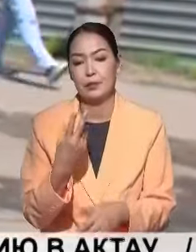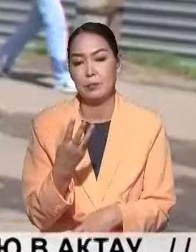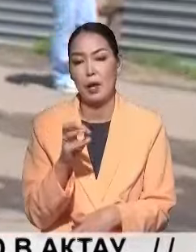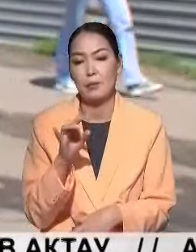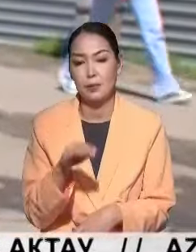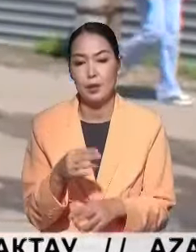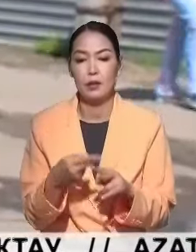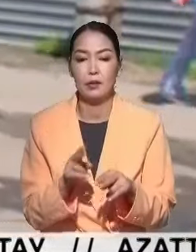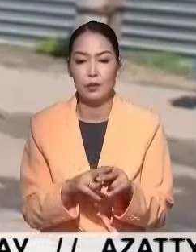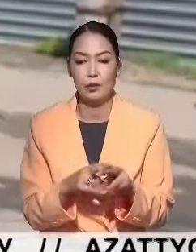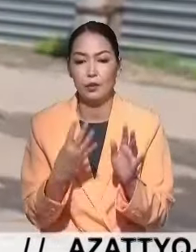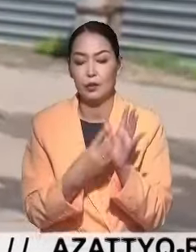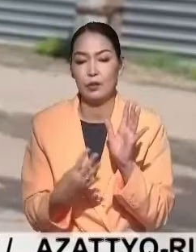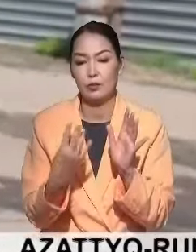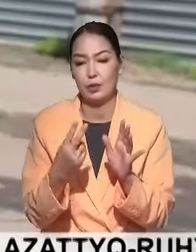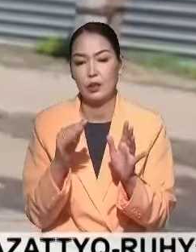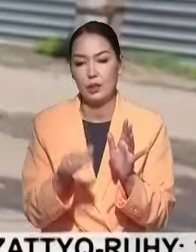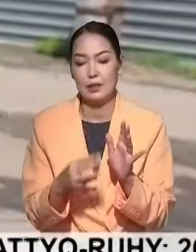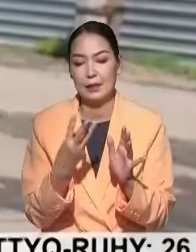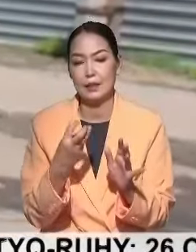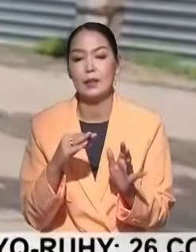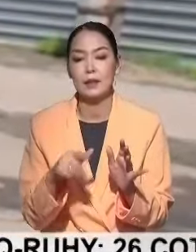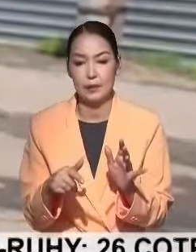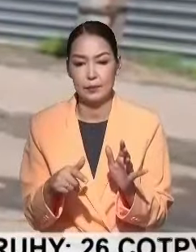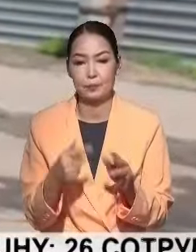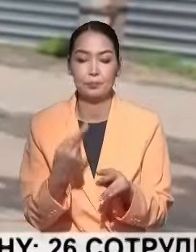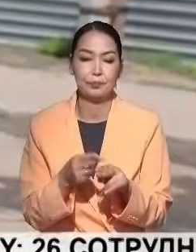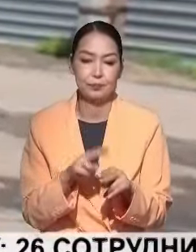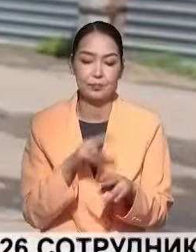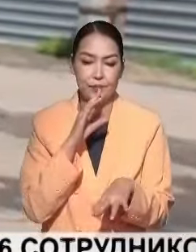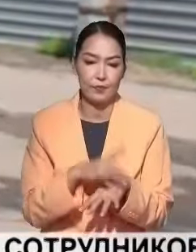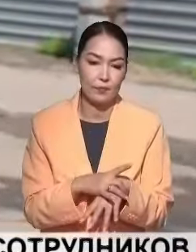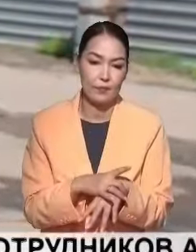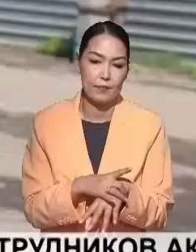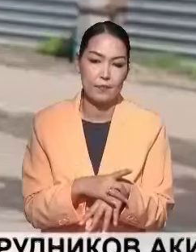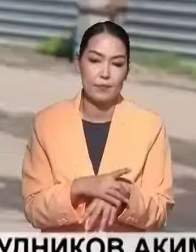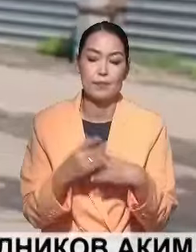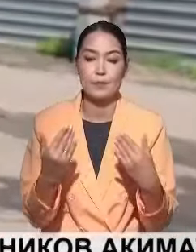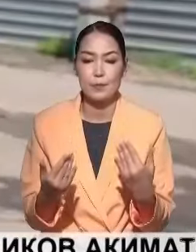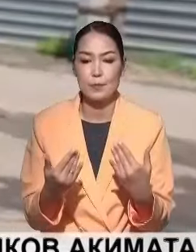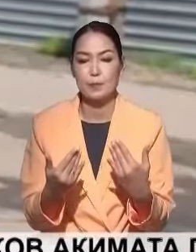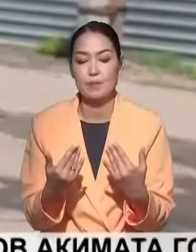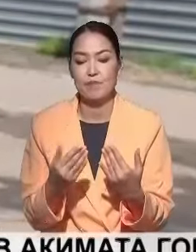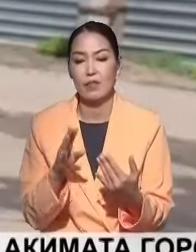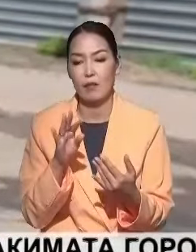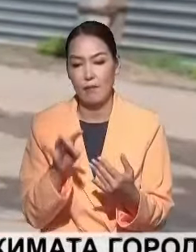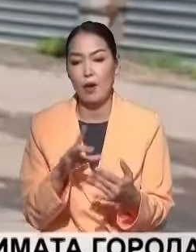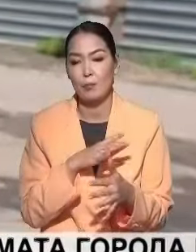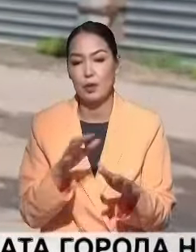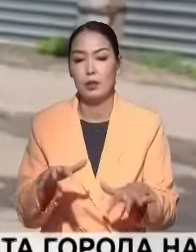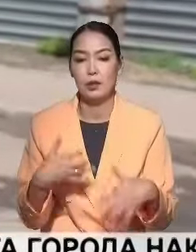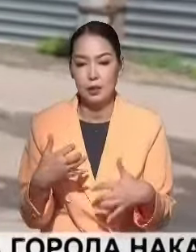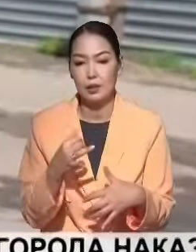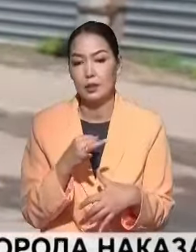то есть 92 тысячи 300 тенге. По данному факту данные товары были изъяты и